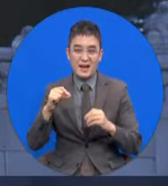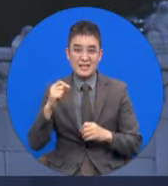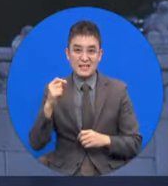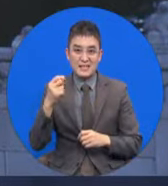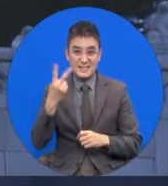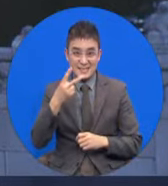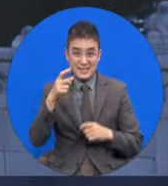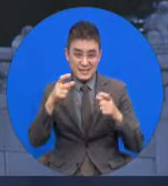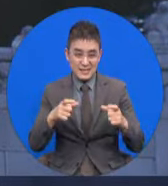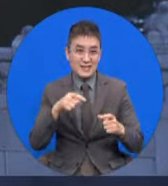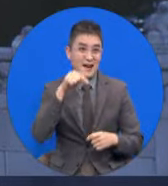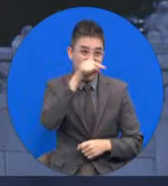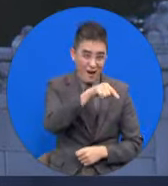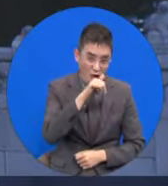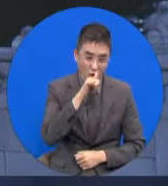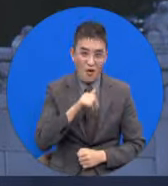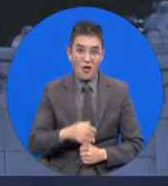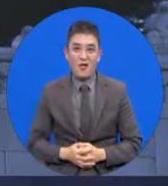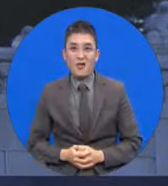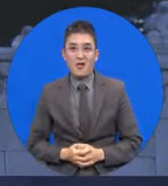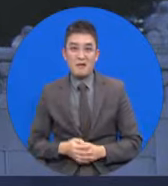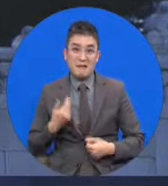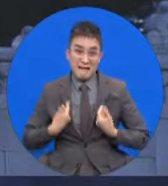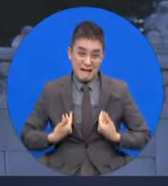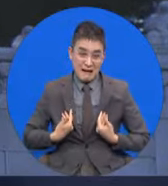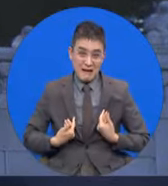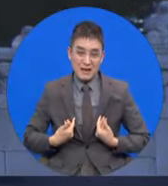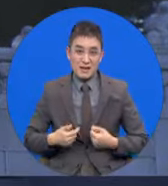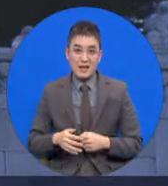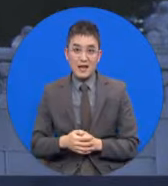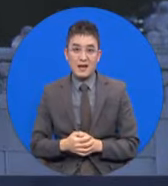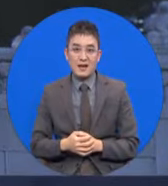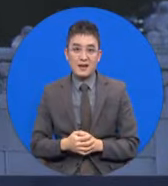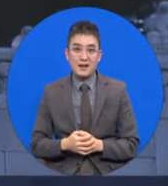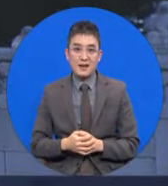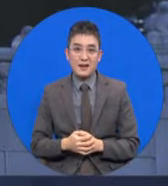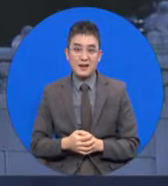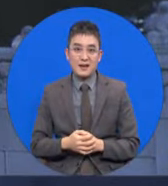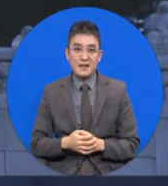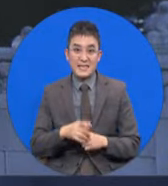이제 선거 지원을 하는데 한동훈 비대위원장보다는 조금 여유가 아무래도 좀